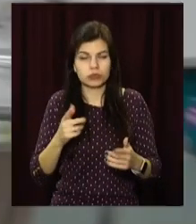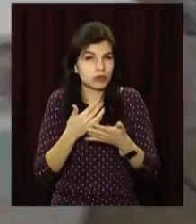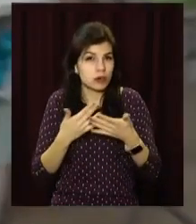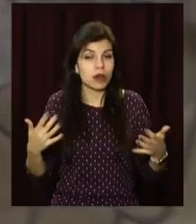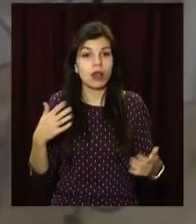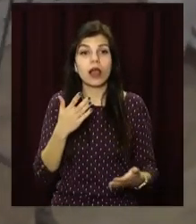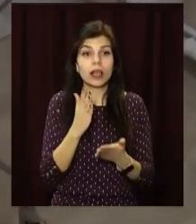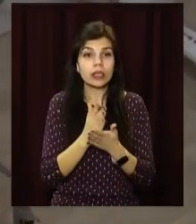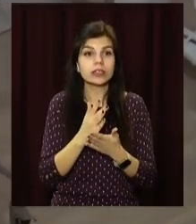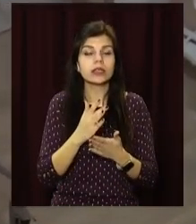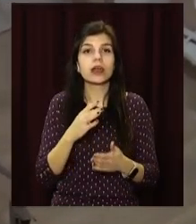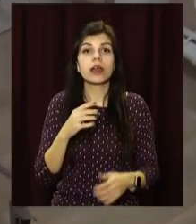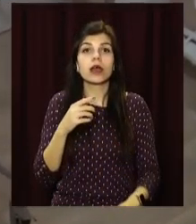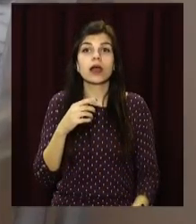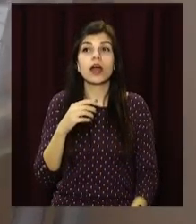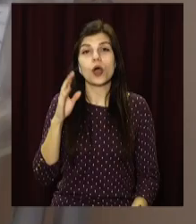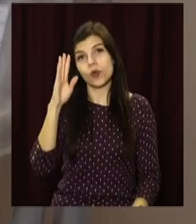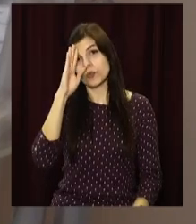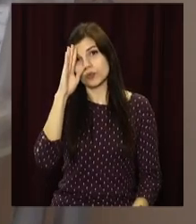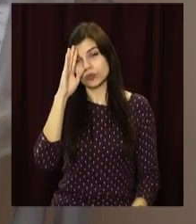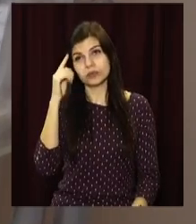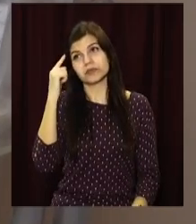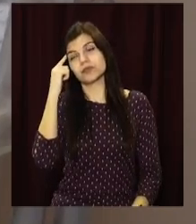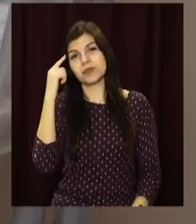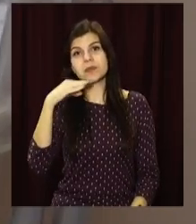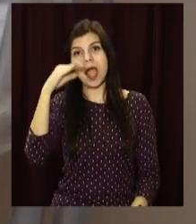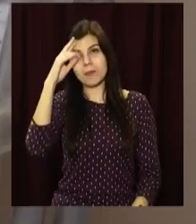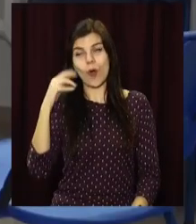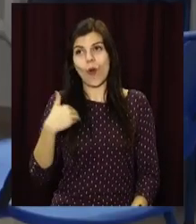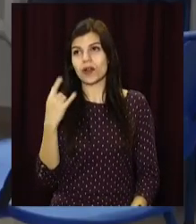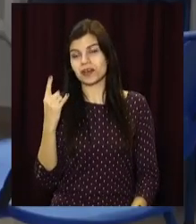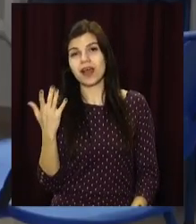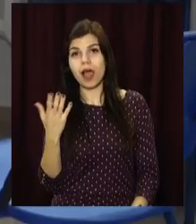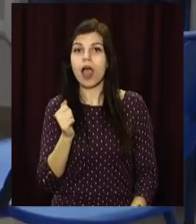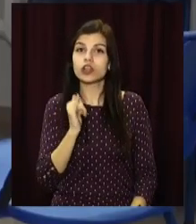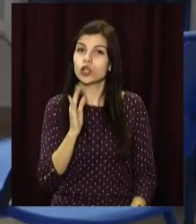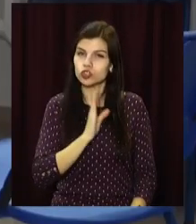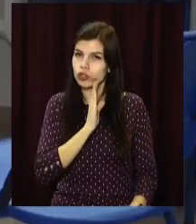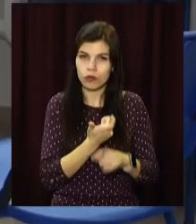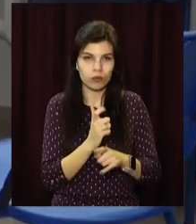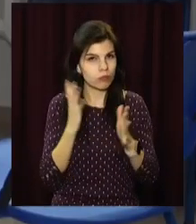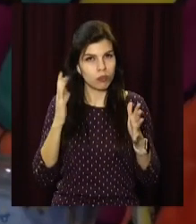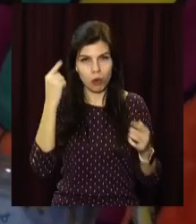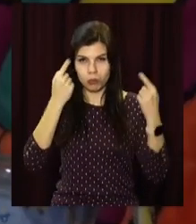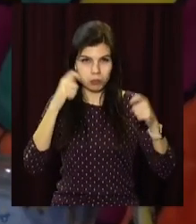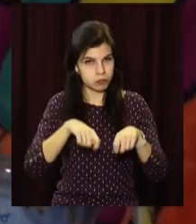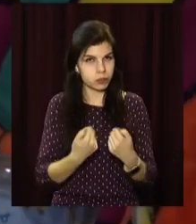стрес для жінки, який може тривати місяцями, акцентує психологиня Катерина Міллер. Перша